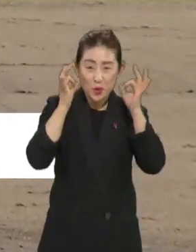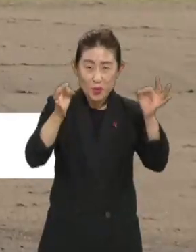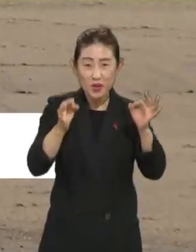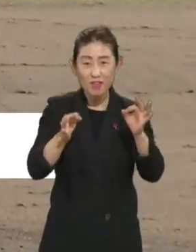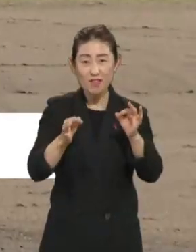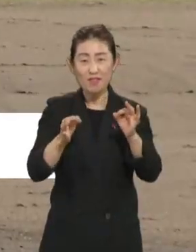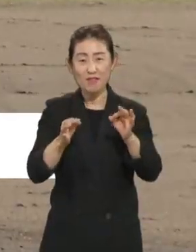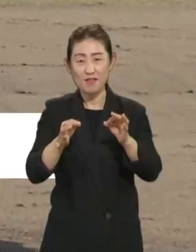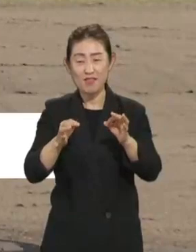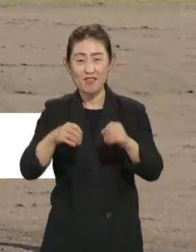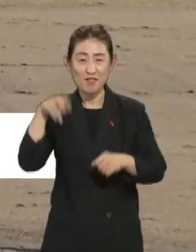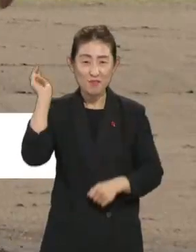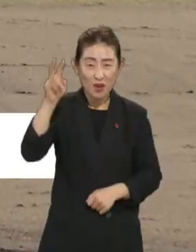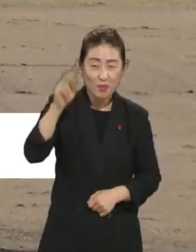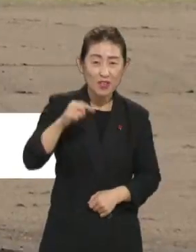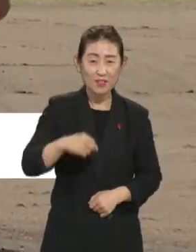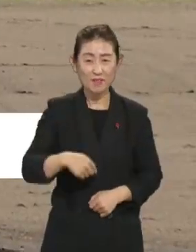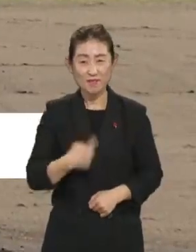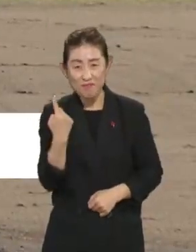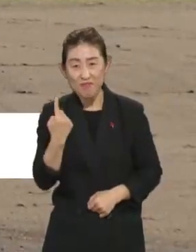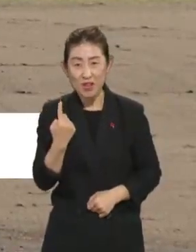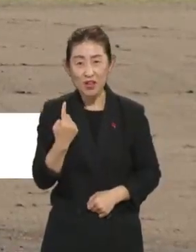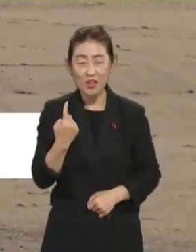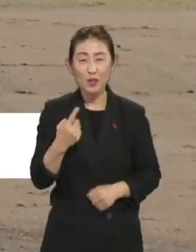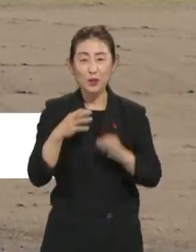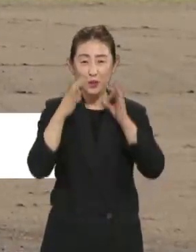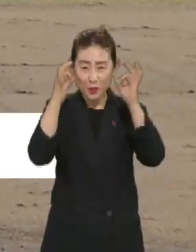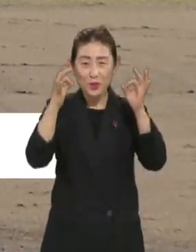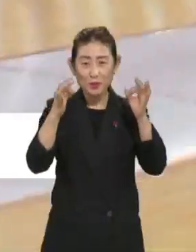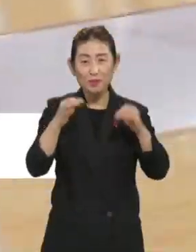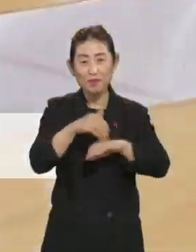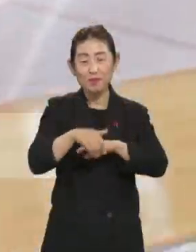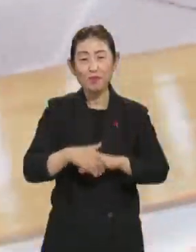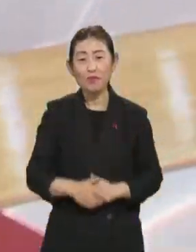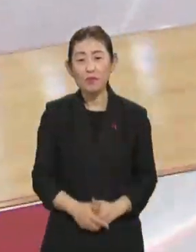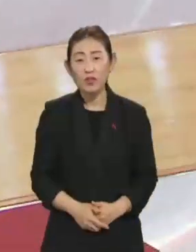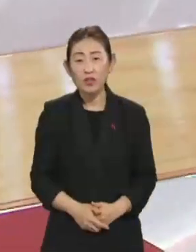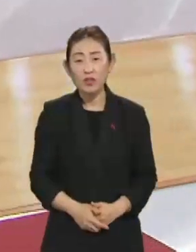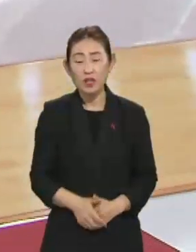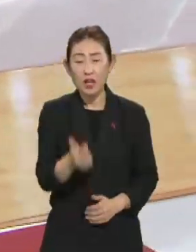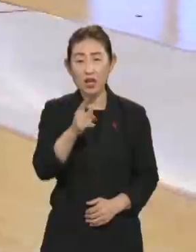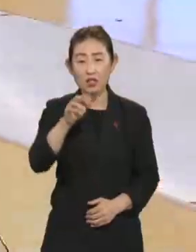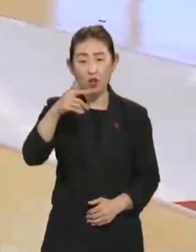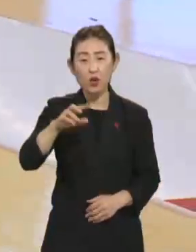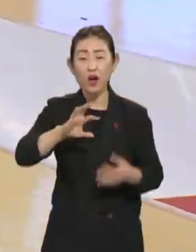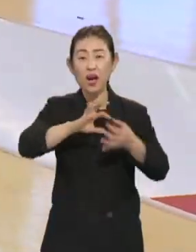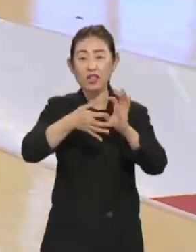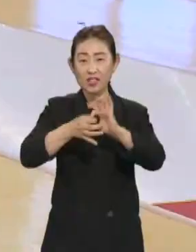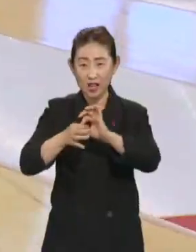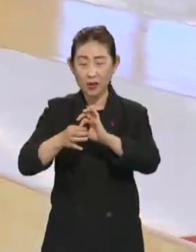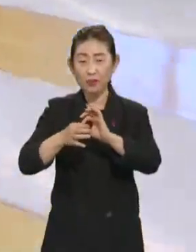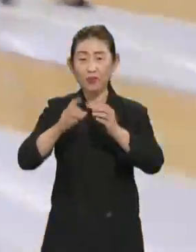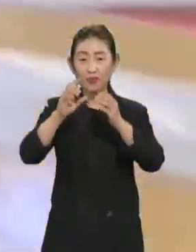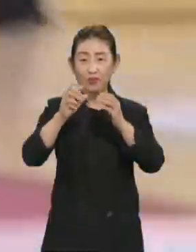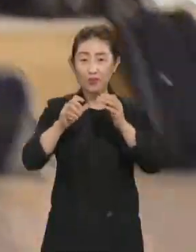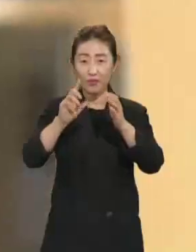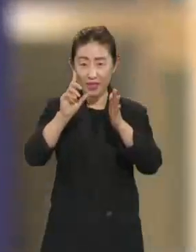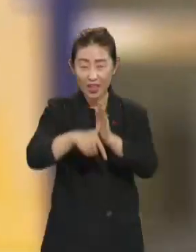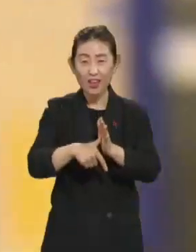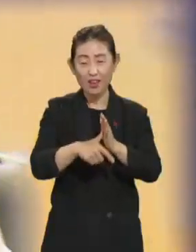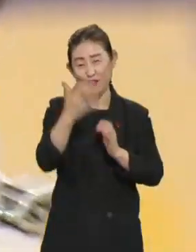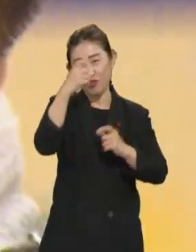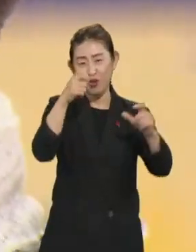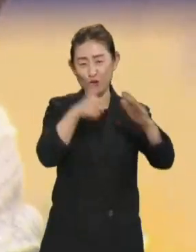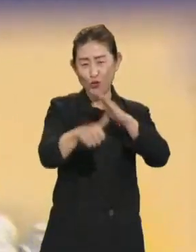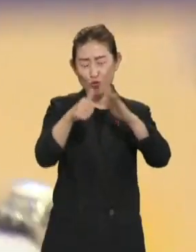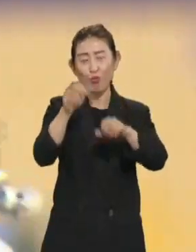시즌에 저 스스로도 좋은 성적을 거둬야 된다라는 걸 알고 있어서 항저우 아시안게임에서도 충청권 스타들의 활약이